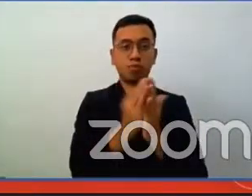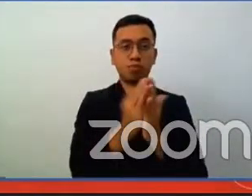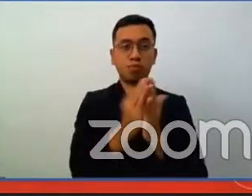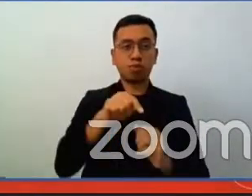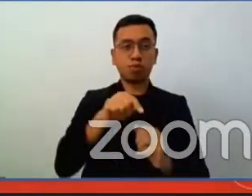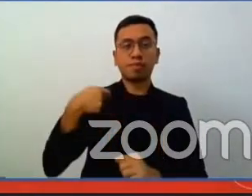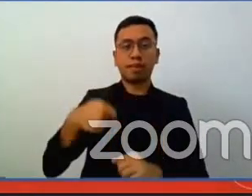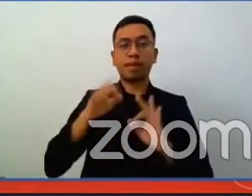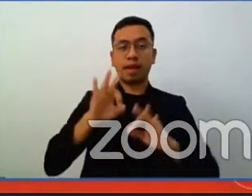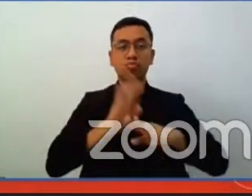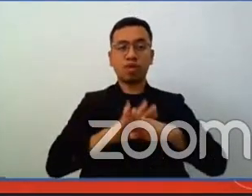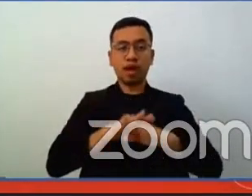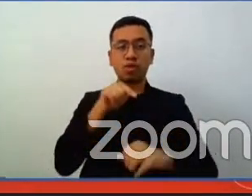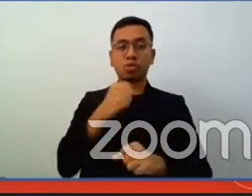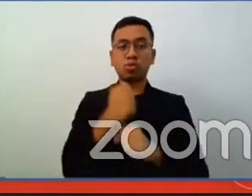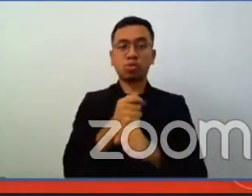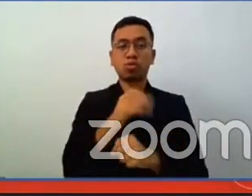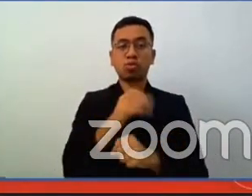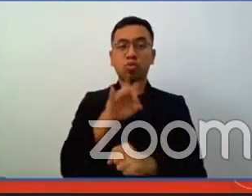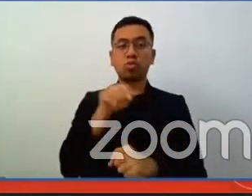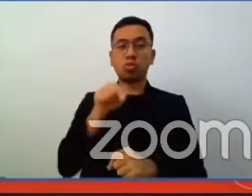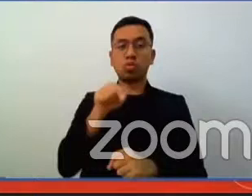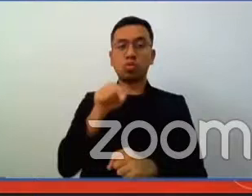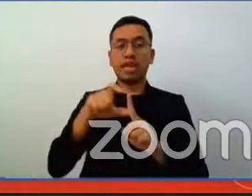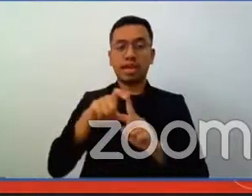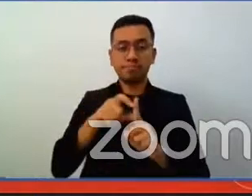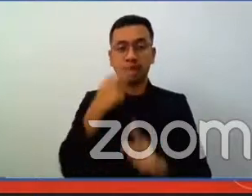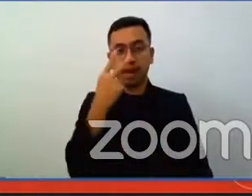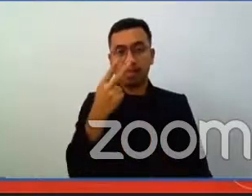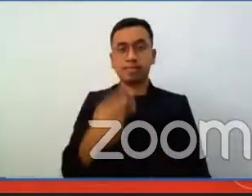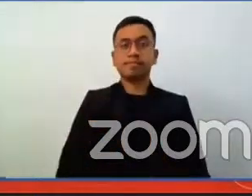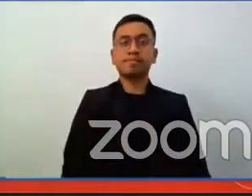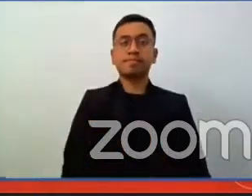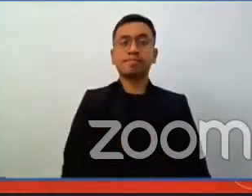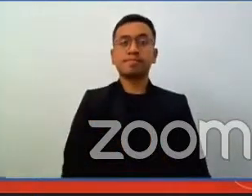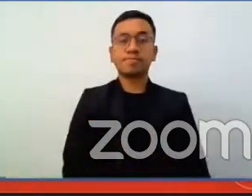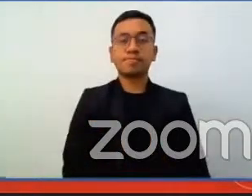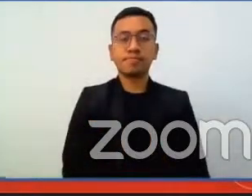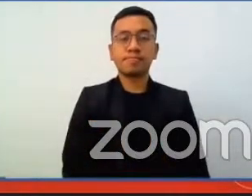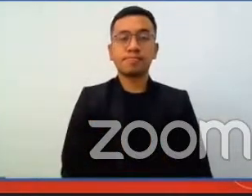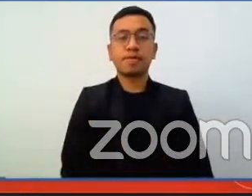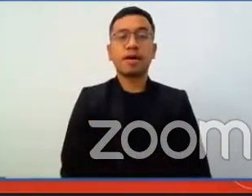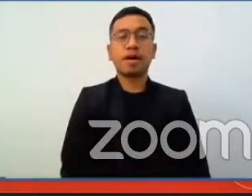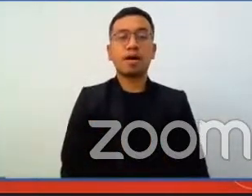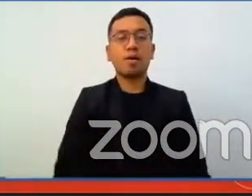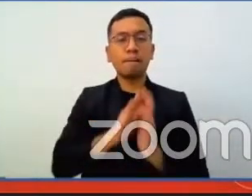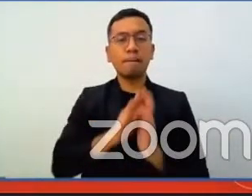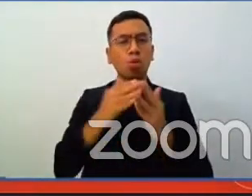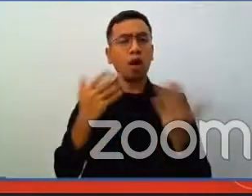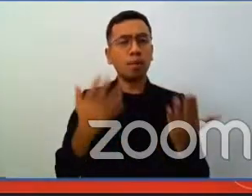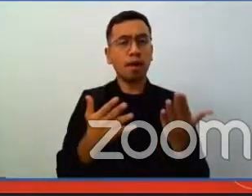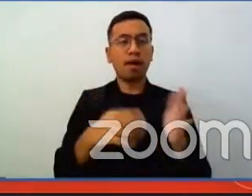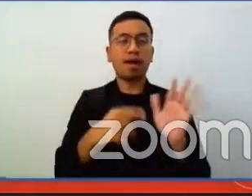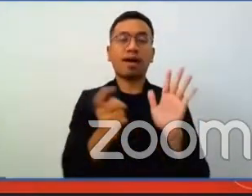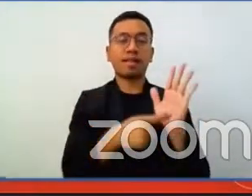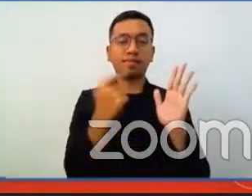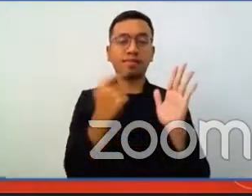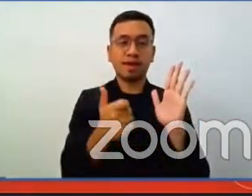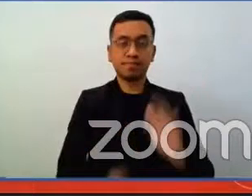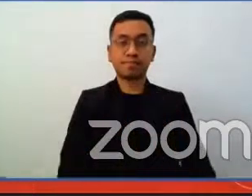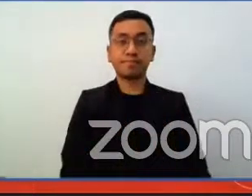buku.kemdikbud.go.id. Nah, ini seperti ini di perbukuan. Oke. Jenis buku kita bisa klik Bapak Ibu.